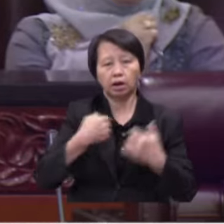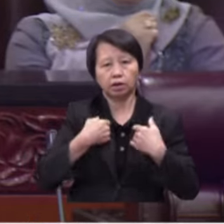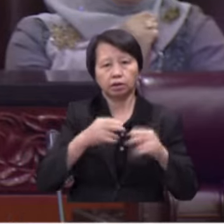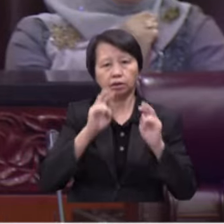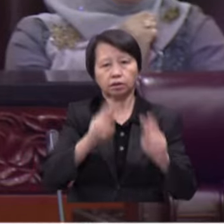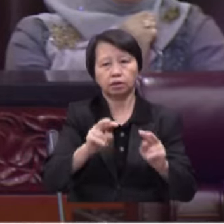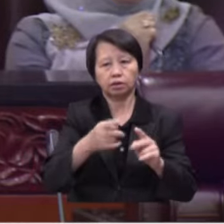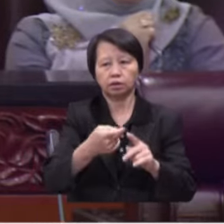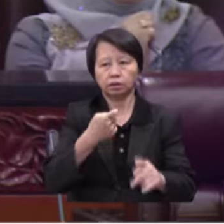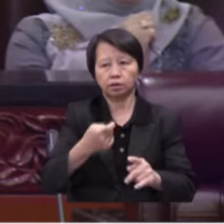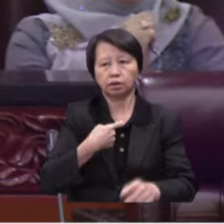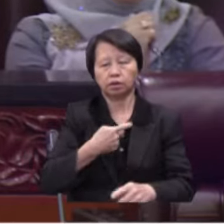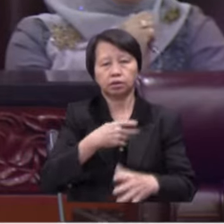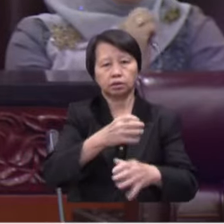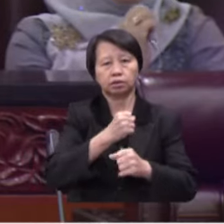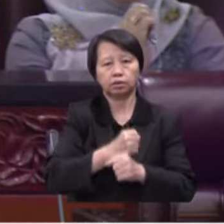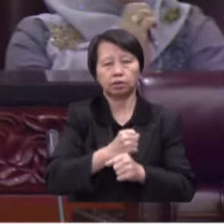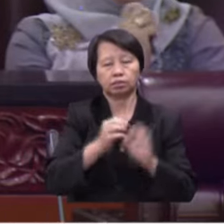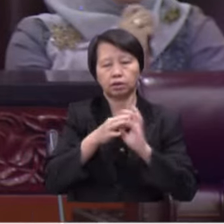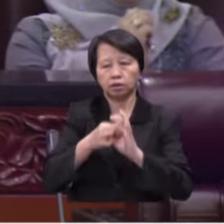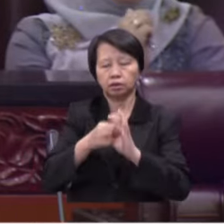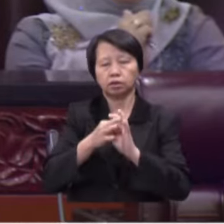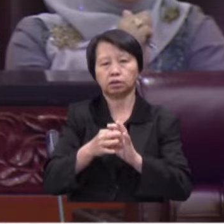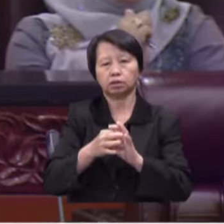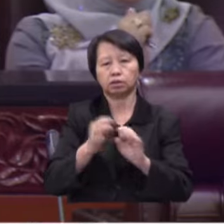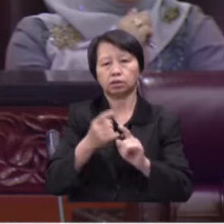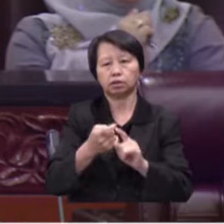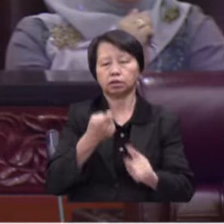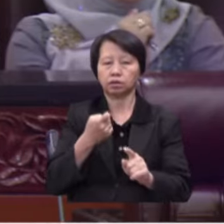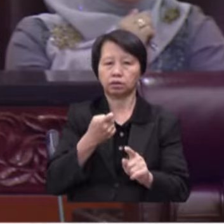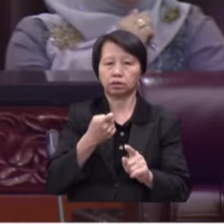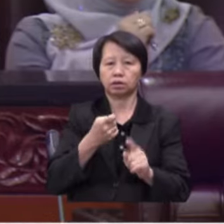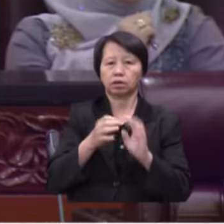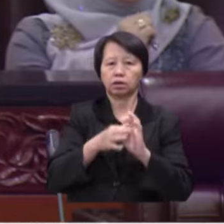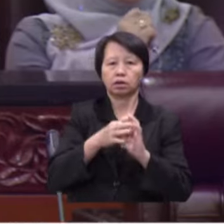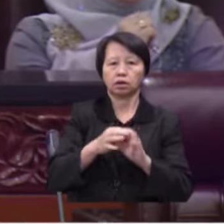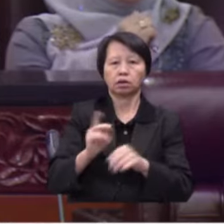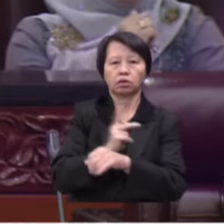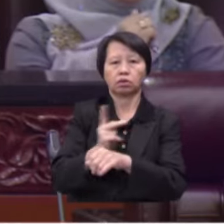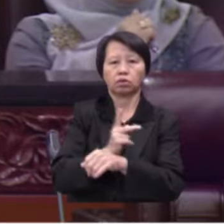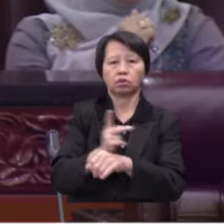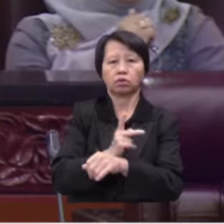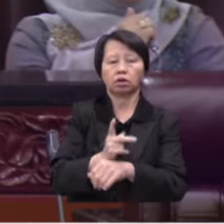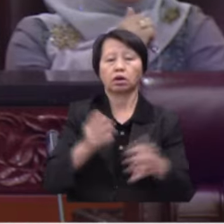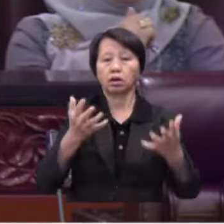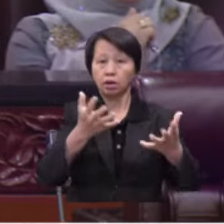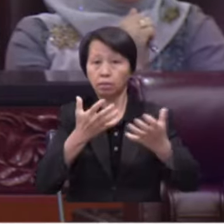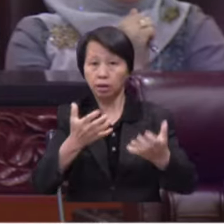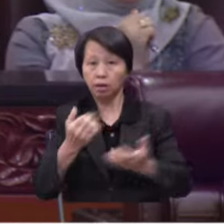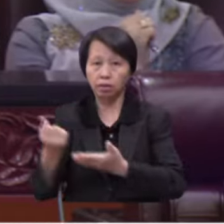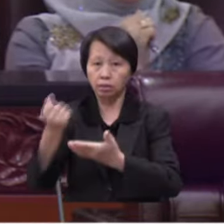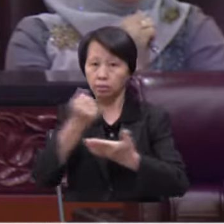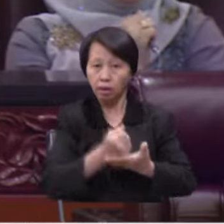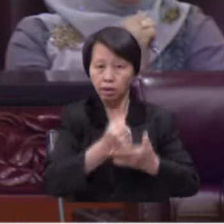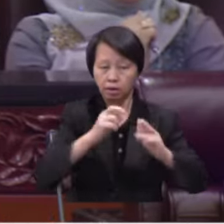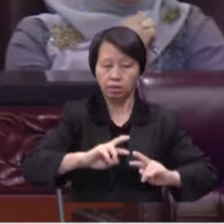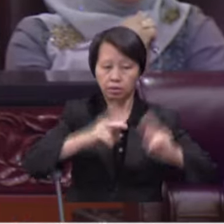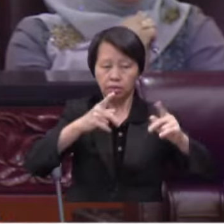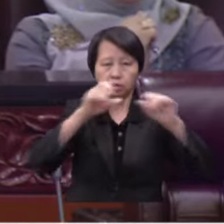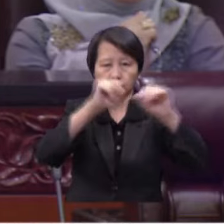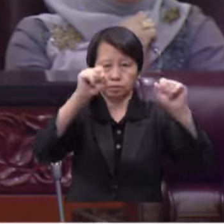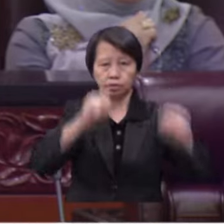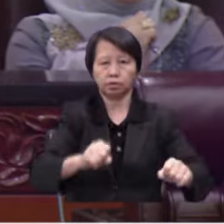dari sudut kita mendapatkan kerjasama daripada kerjasama kopra yang ingin membantu meningkatkan